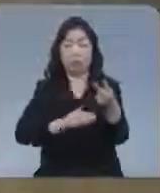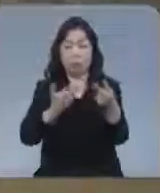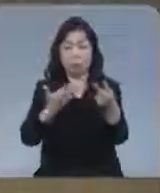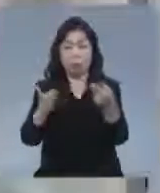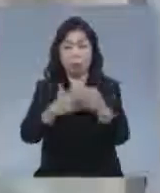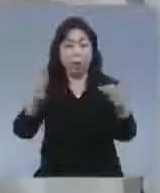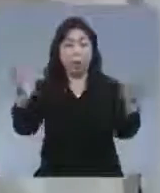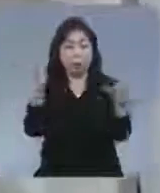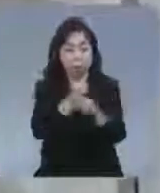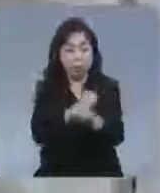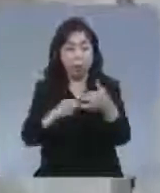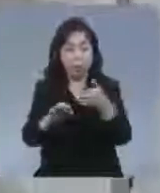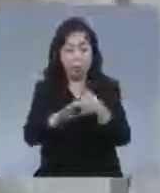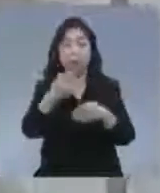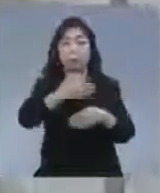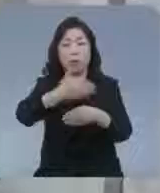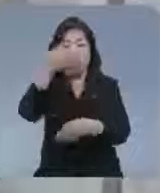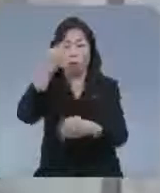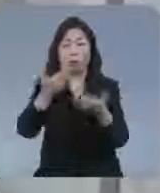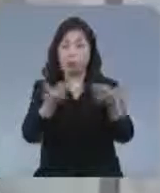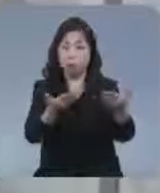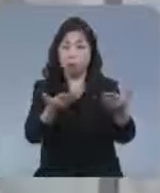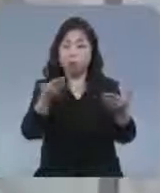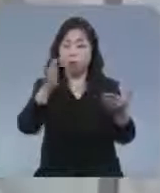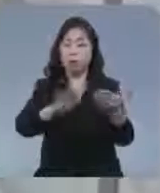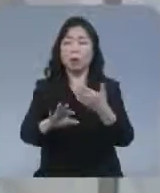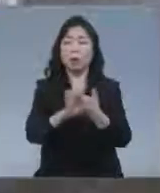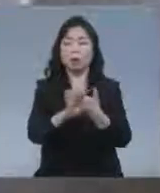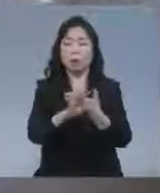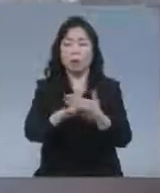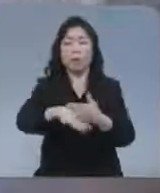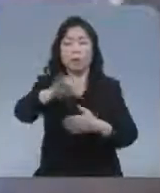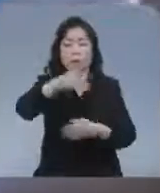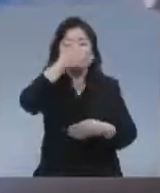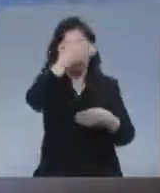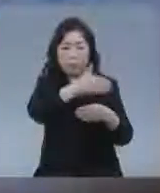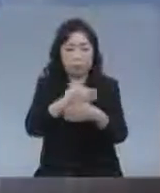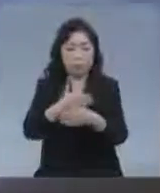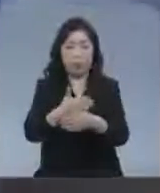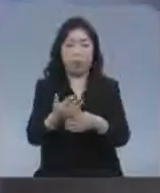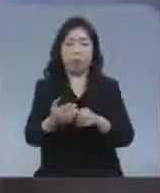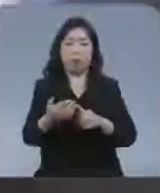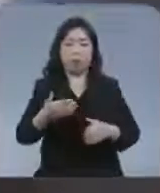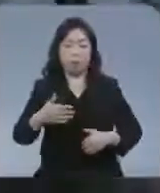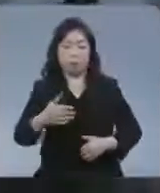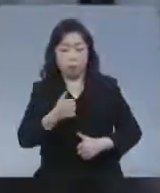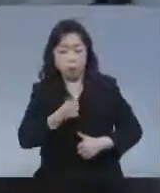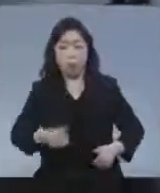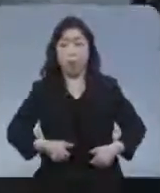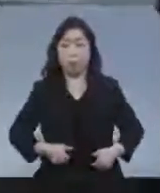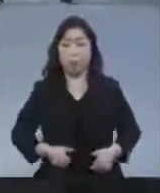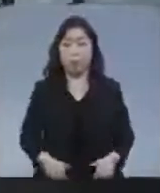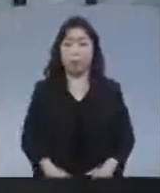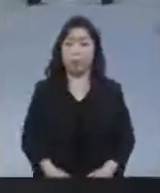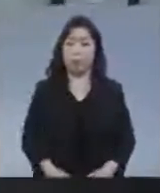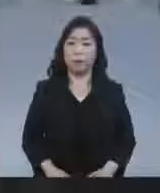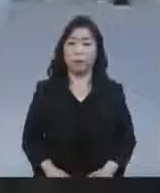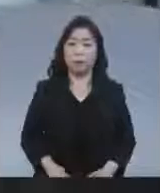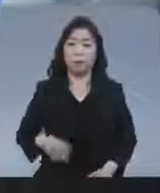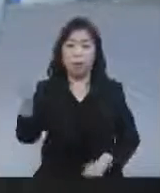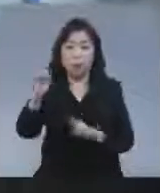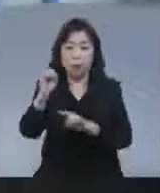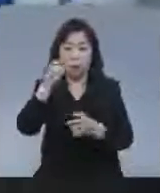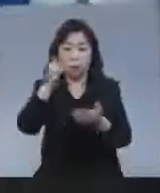ボツワナジンバブエ波日やレソト s アーチにモザンビークアラウィーの